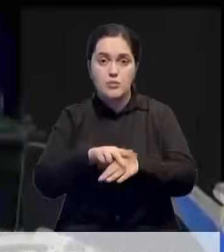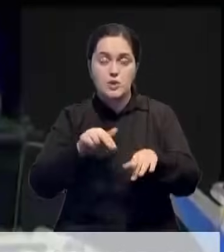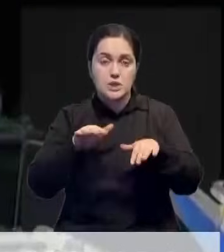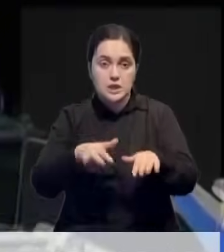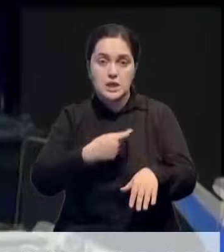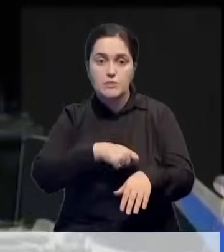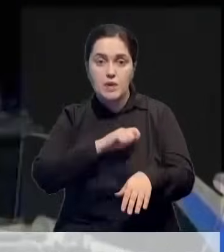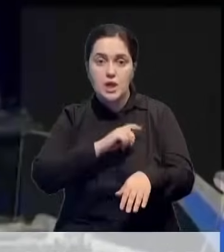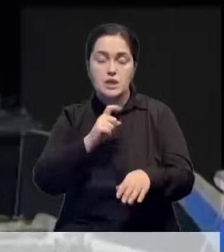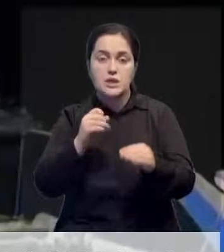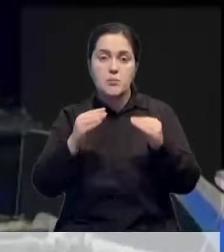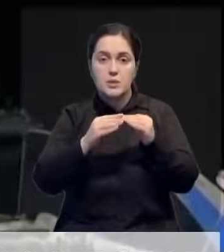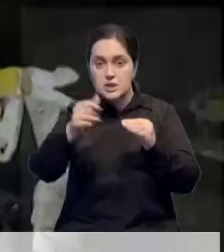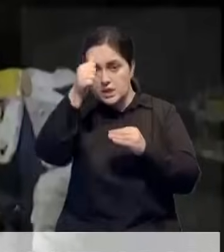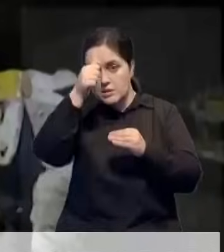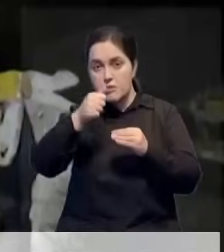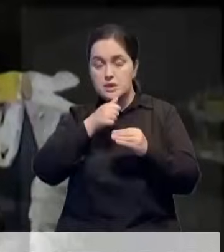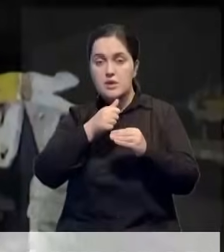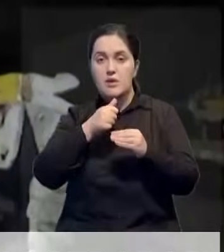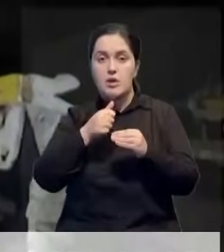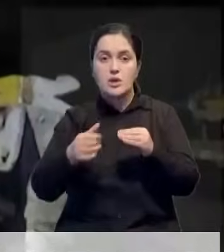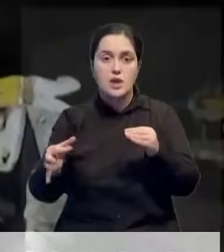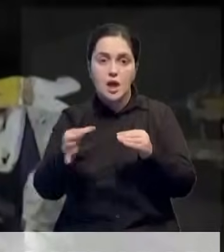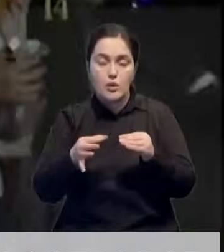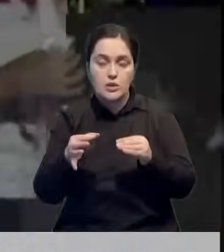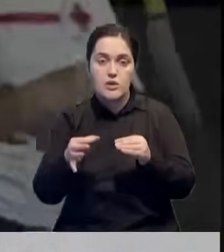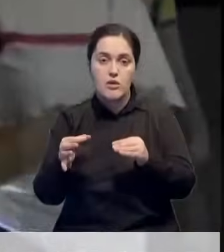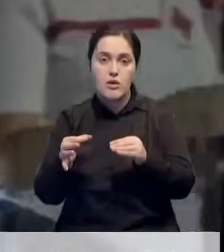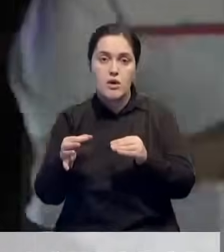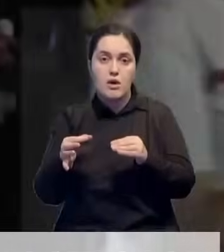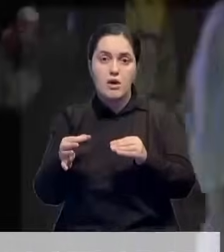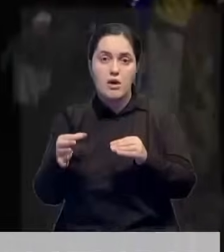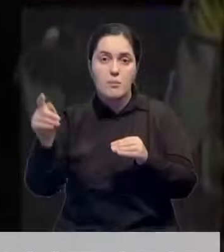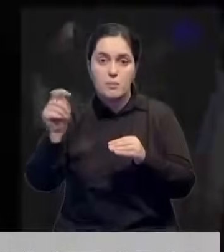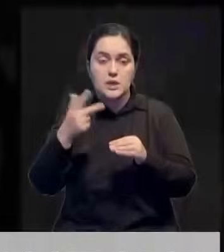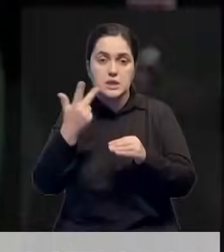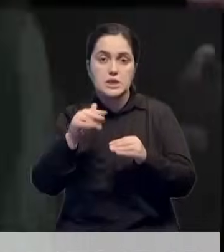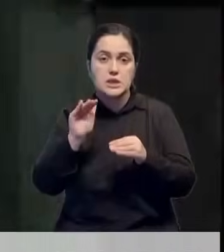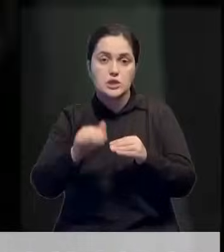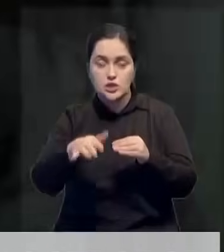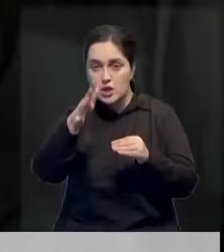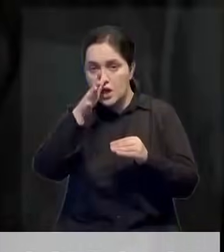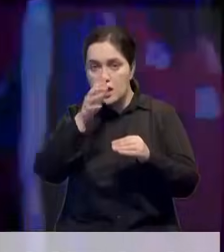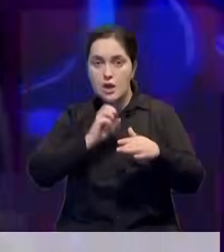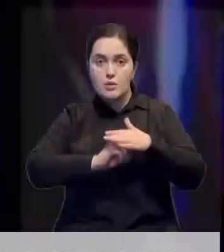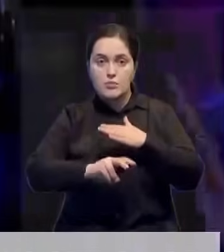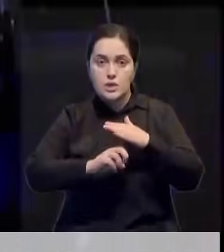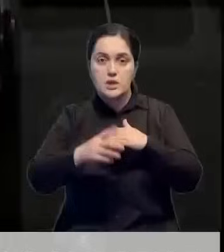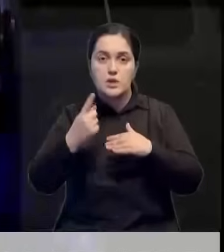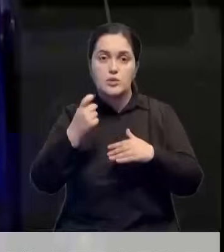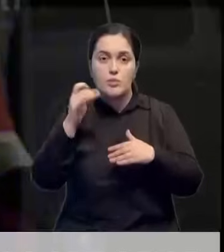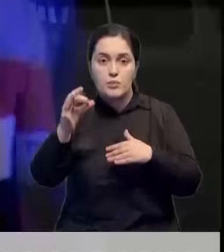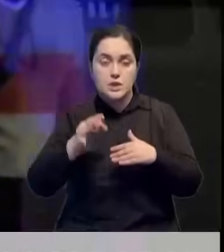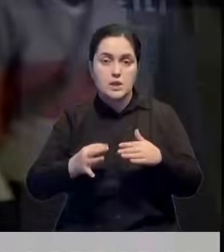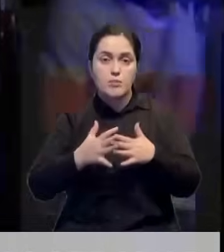Министерства внутренних дел Испании, за первые 10 месяцев этого года на острова прибыло свыше 30 тысяч нелегалов. Это почти